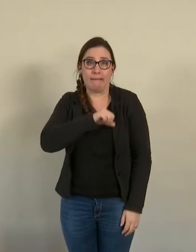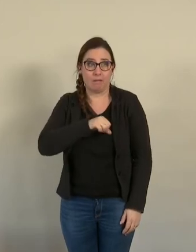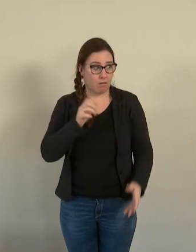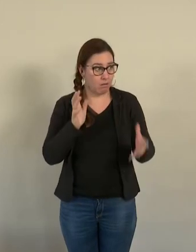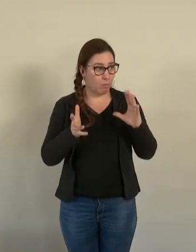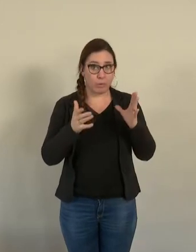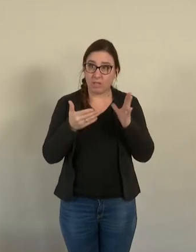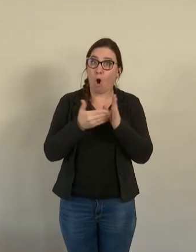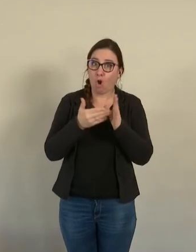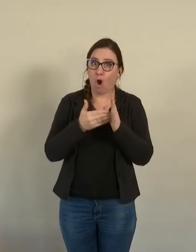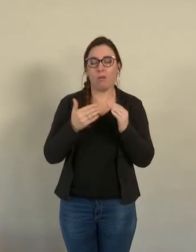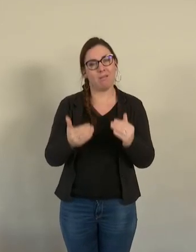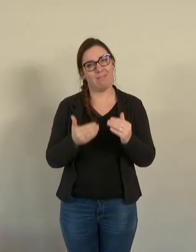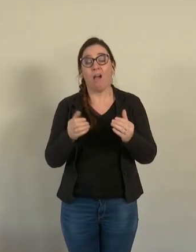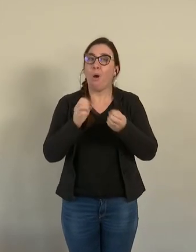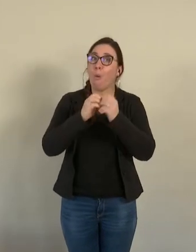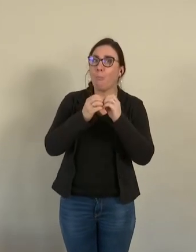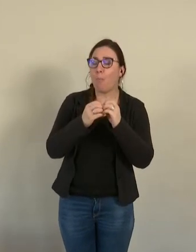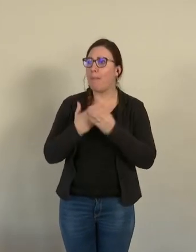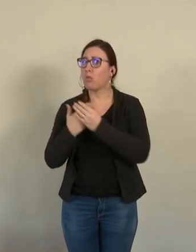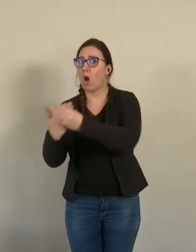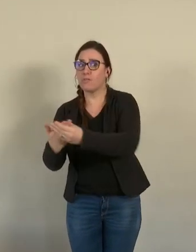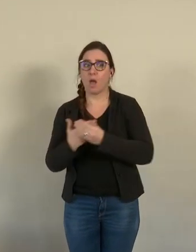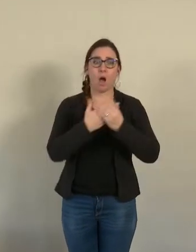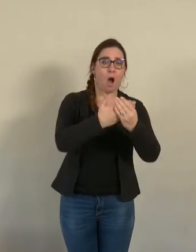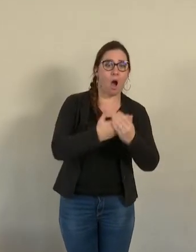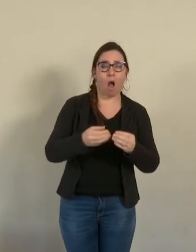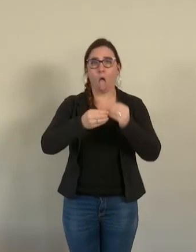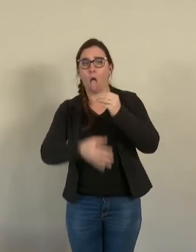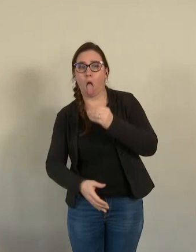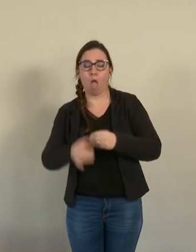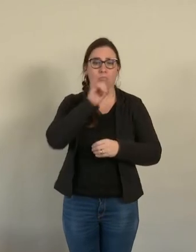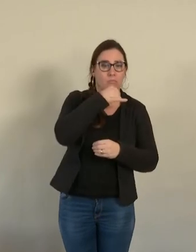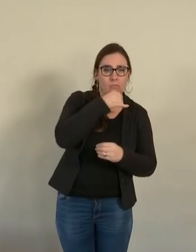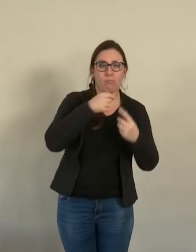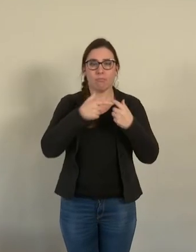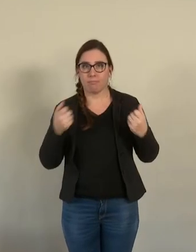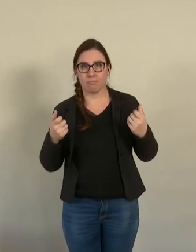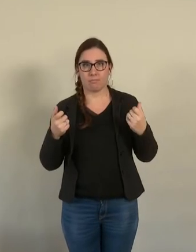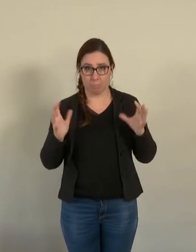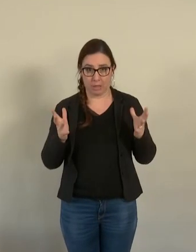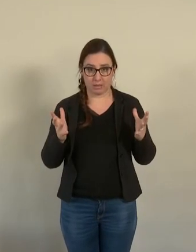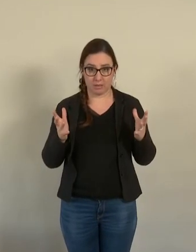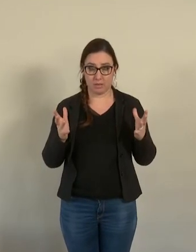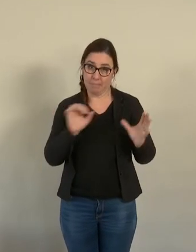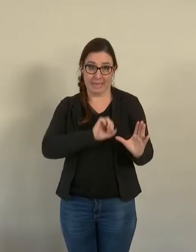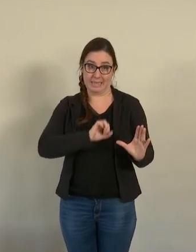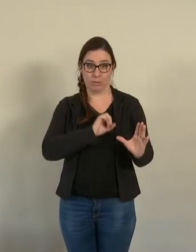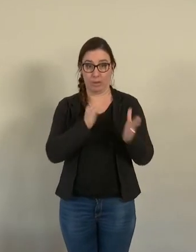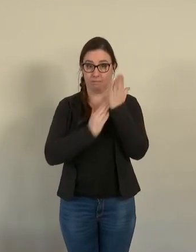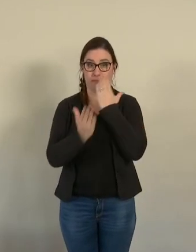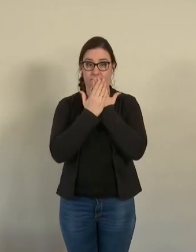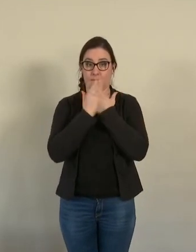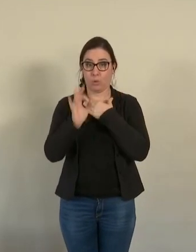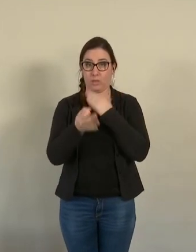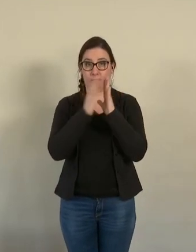a encore mais comme toujours des problèmes de transfert de transmission des documents aux oppositions ne vous en déplaise cette délibération